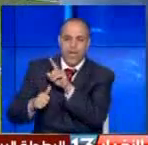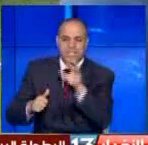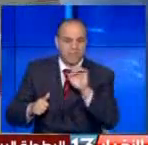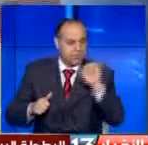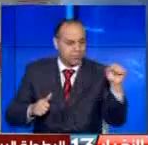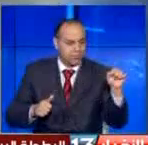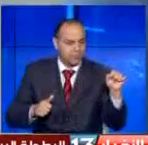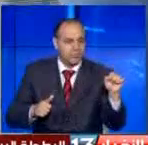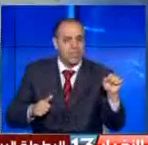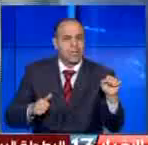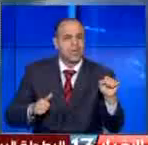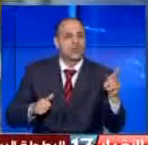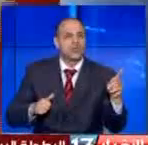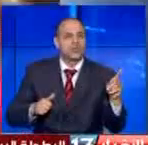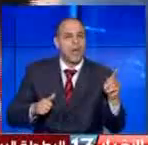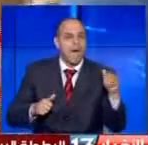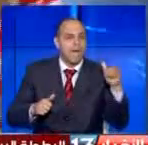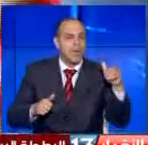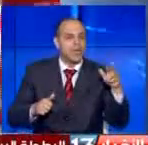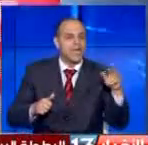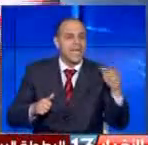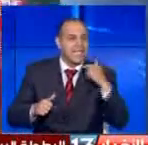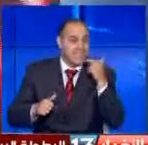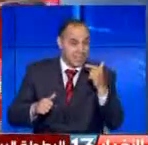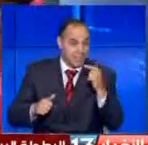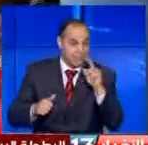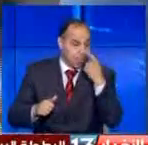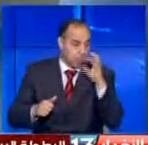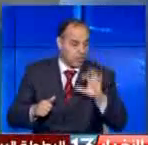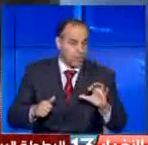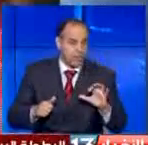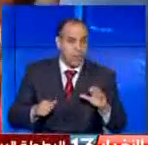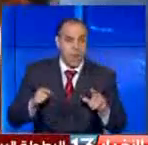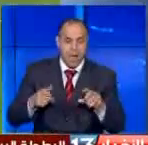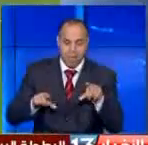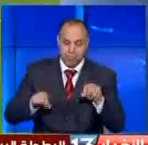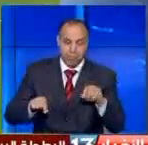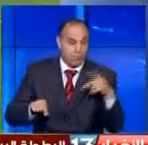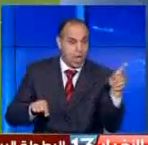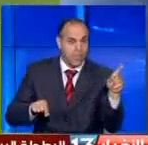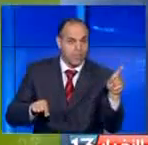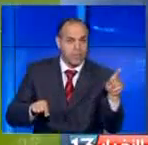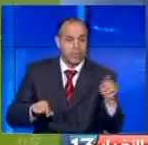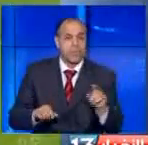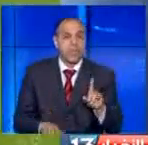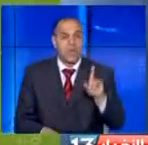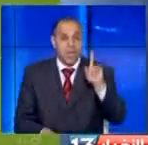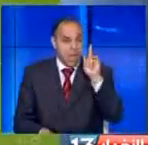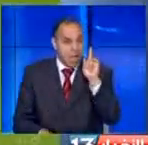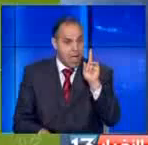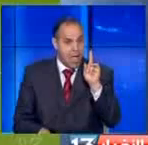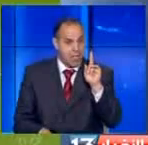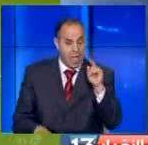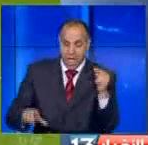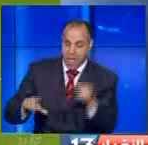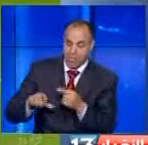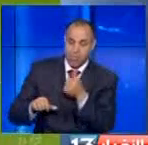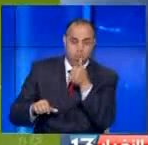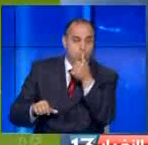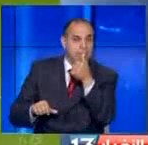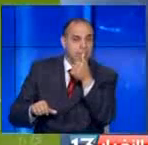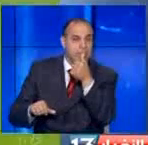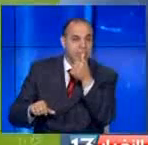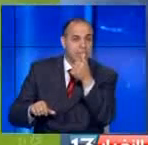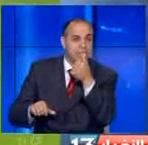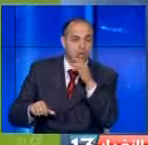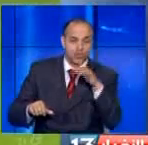مقابل على حساب مضيف موريرينزي في اللقاء الذي دار بينهما على ملعب فريتاس دي ألميدا. وحمل هدف المباراة الوحيد